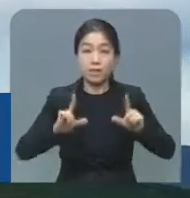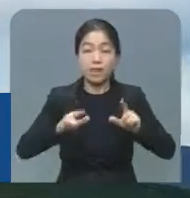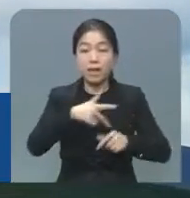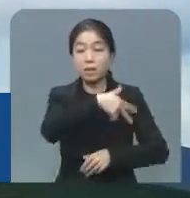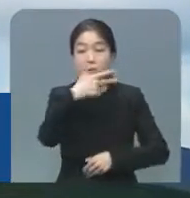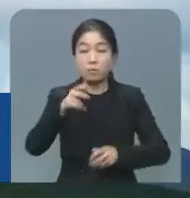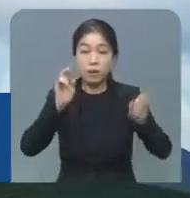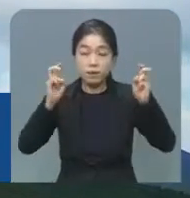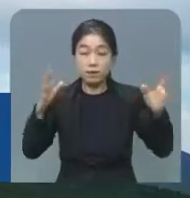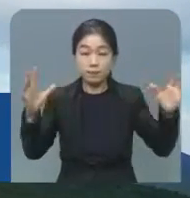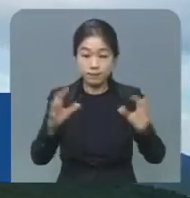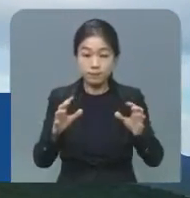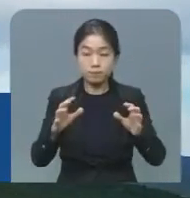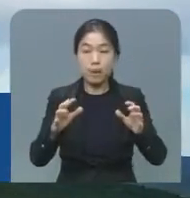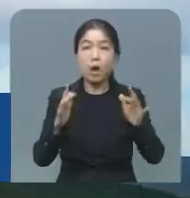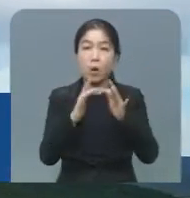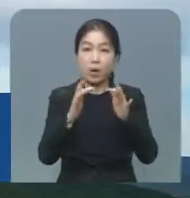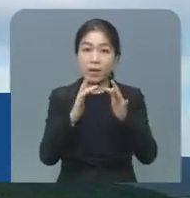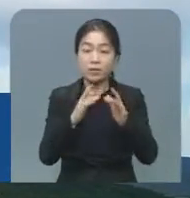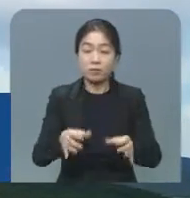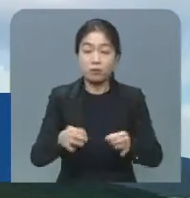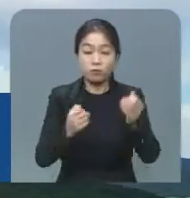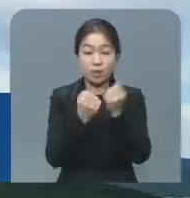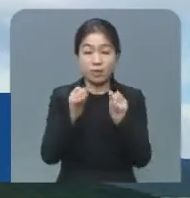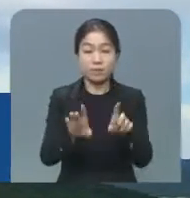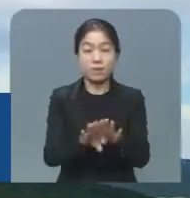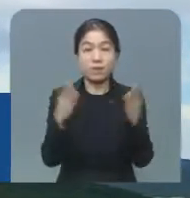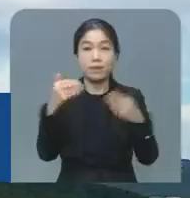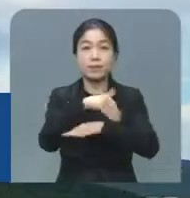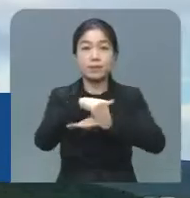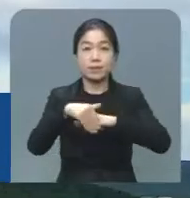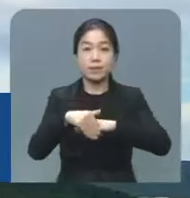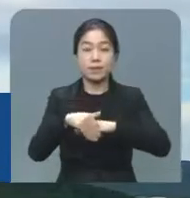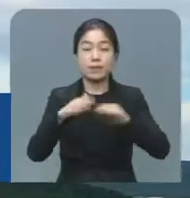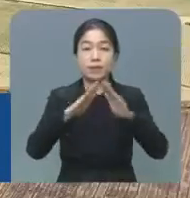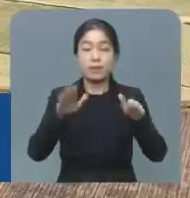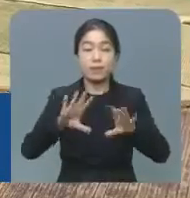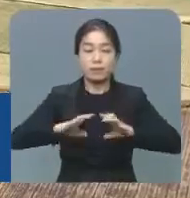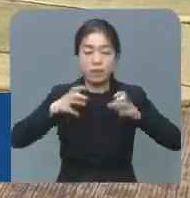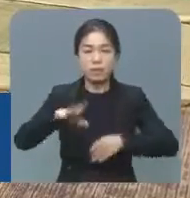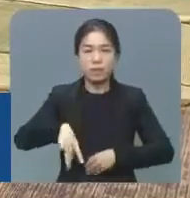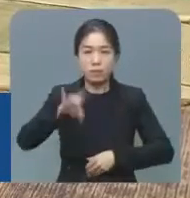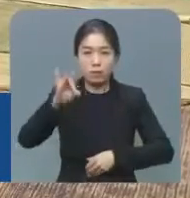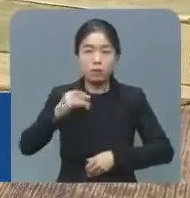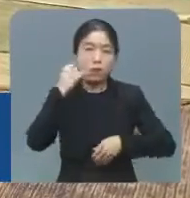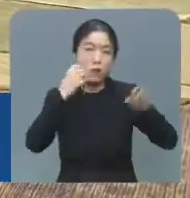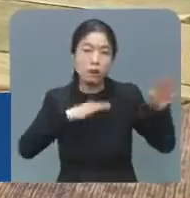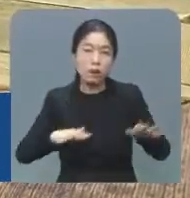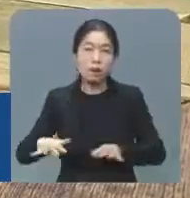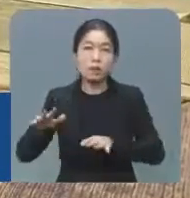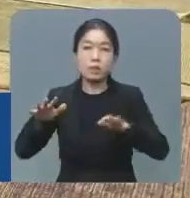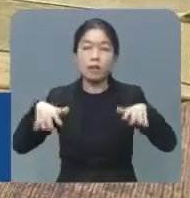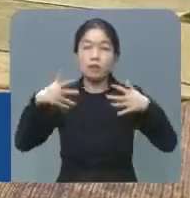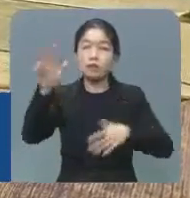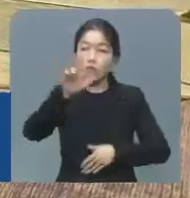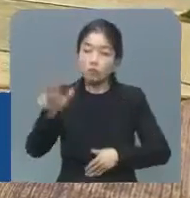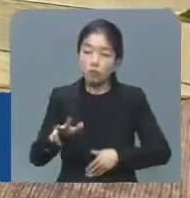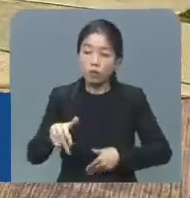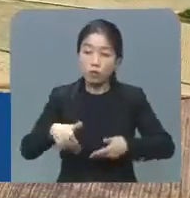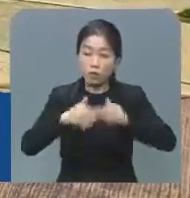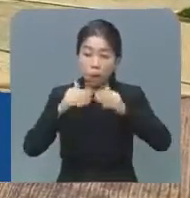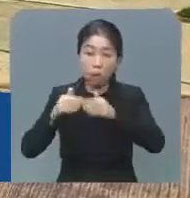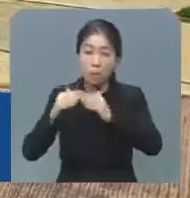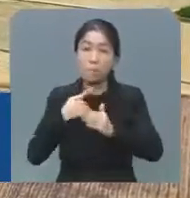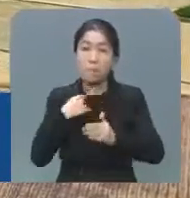온라인 투자설명회를 열 계획입니다 전라남도는 세계에서 처음으로 해상풍력단지 를 설치한 덴마크의 기업들이